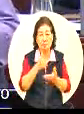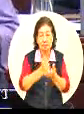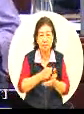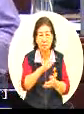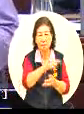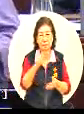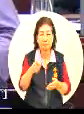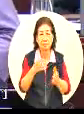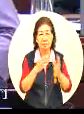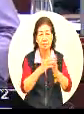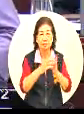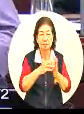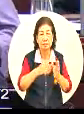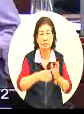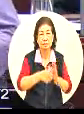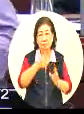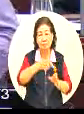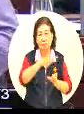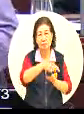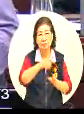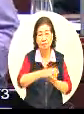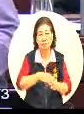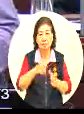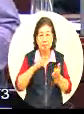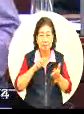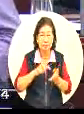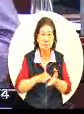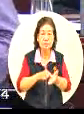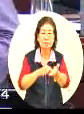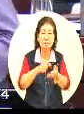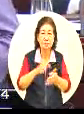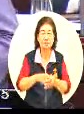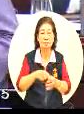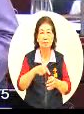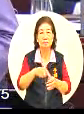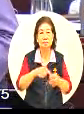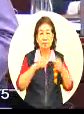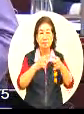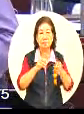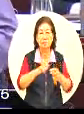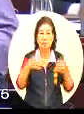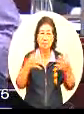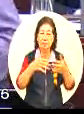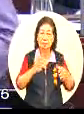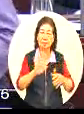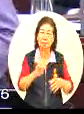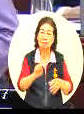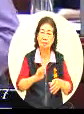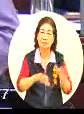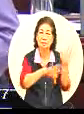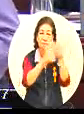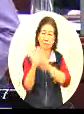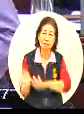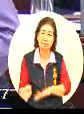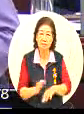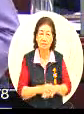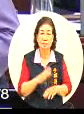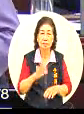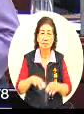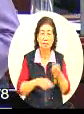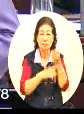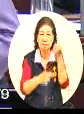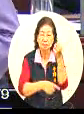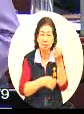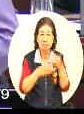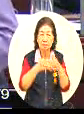干嘛？讲丁经陈情人他的问题在哪里？啊，有哪些我们在法律上可